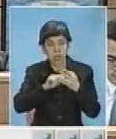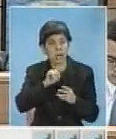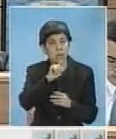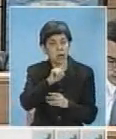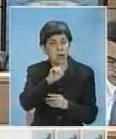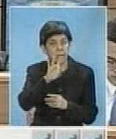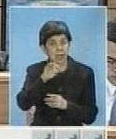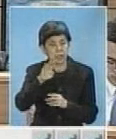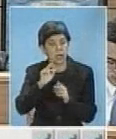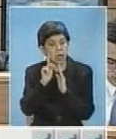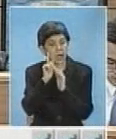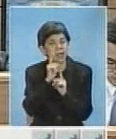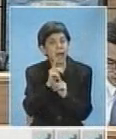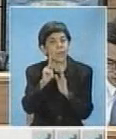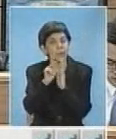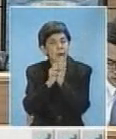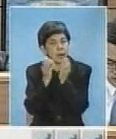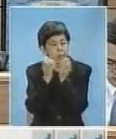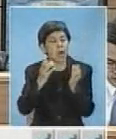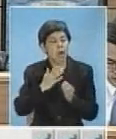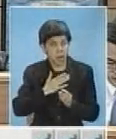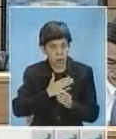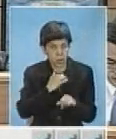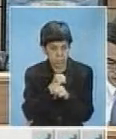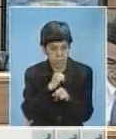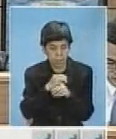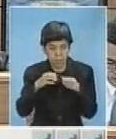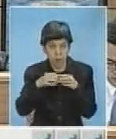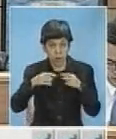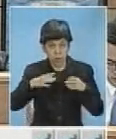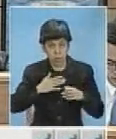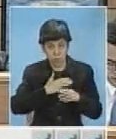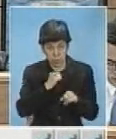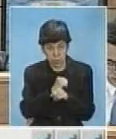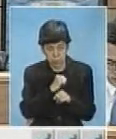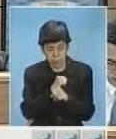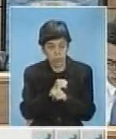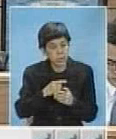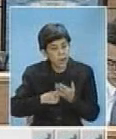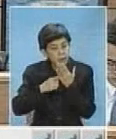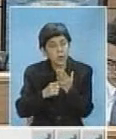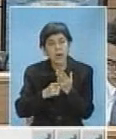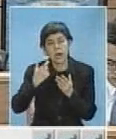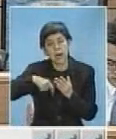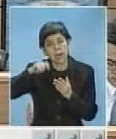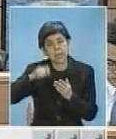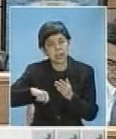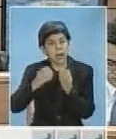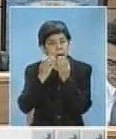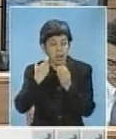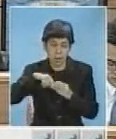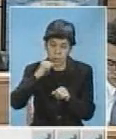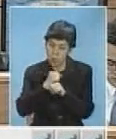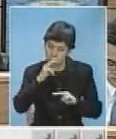184ตามรัฐธรรมนูญและเราก็ได้ทำหน้าที่ในฐานะฝ่ายค้านในสภาในการยื่นให้ศาลรัฐธรรมนูญได้มีโอกาสได้ตี